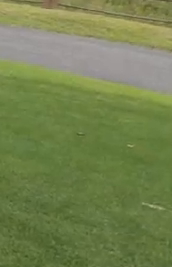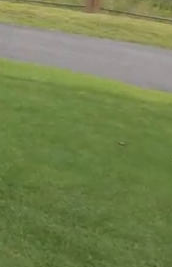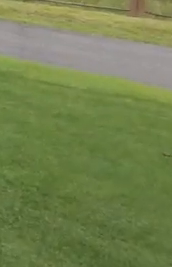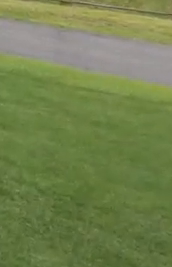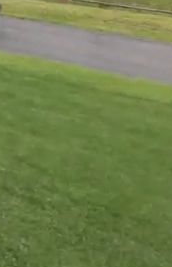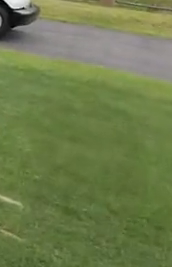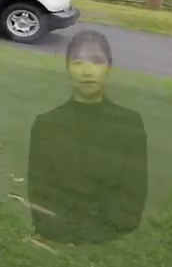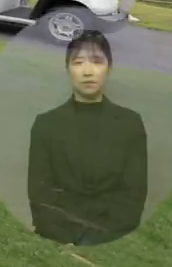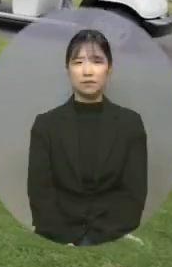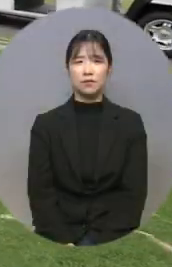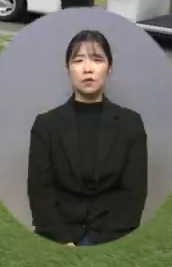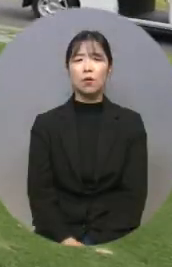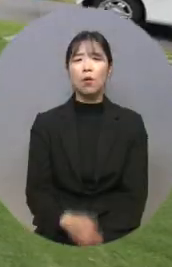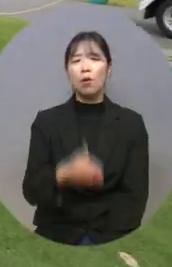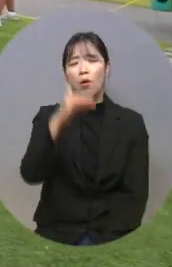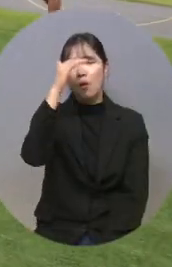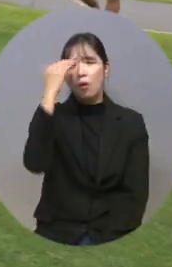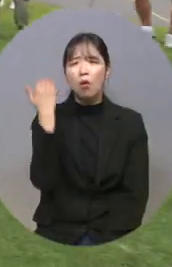안 보여, 떨어져. 벙커 들어갔나?